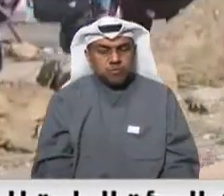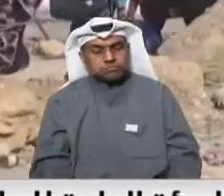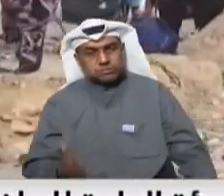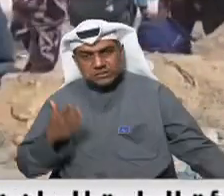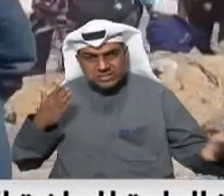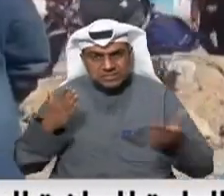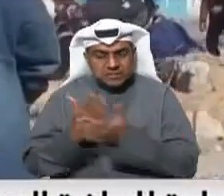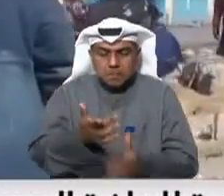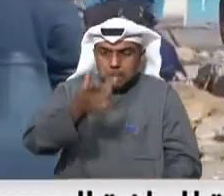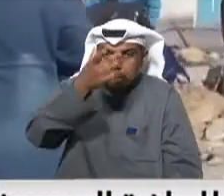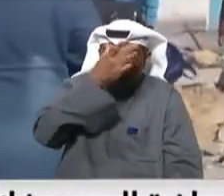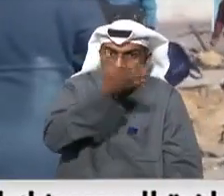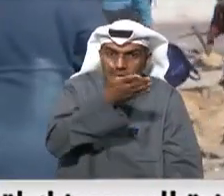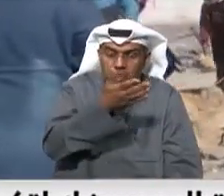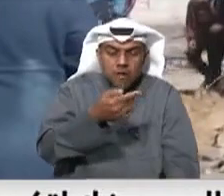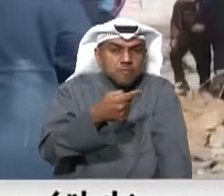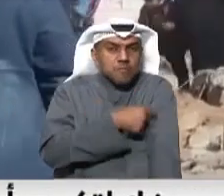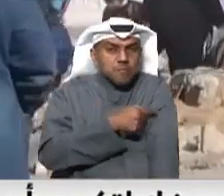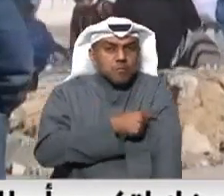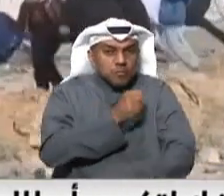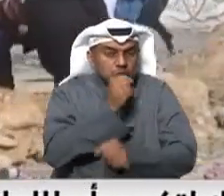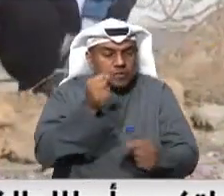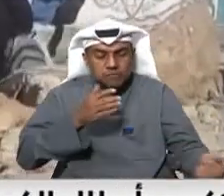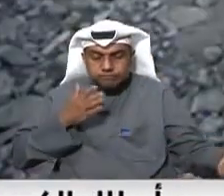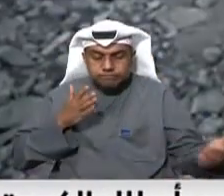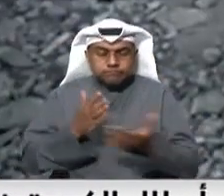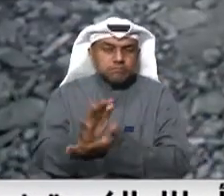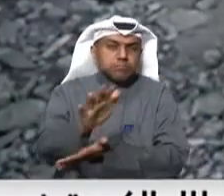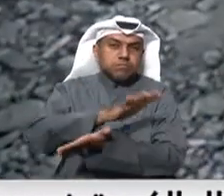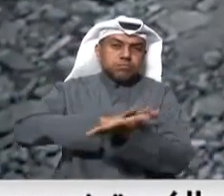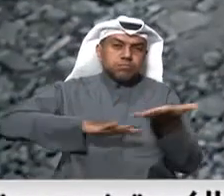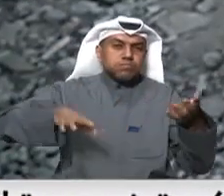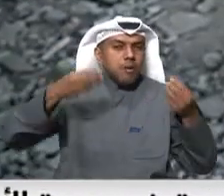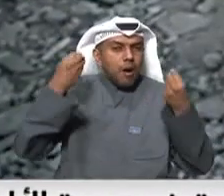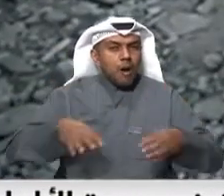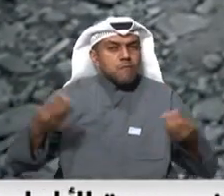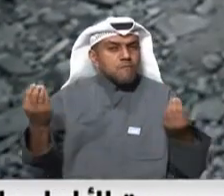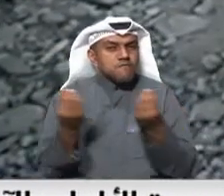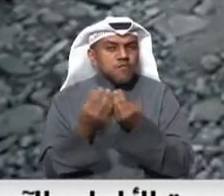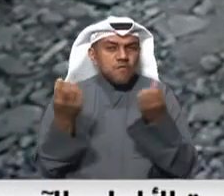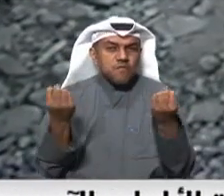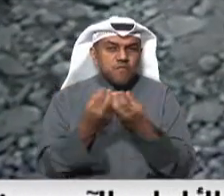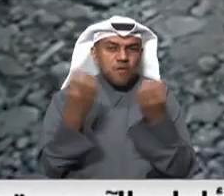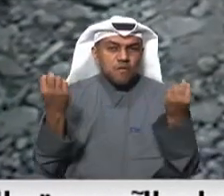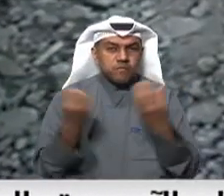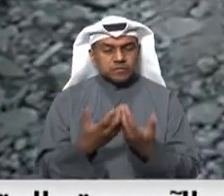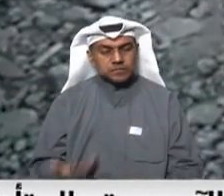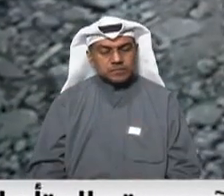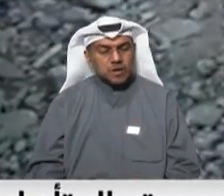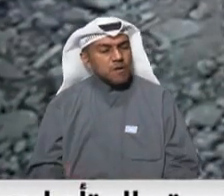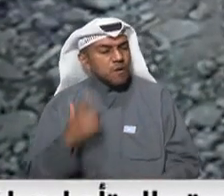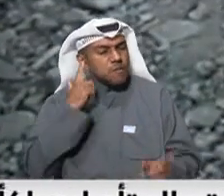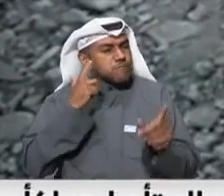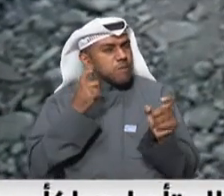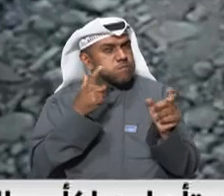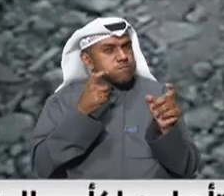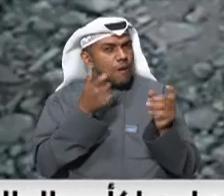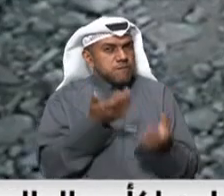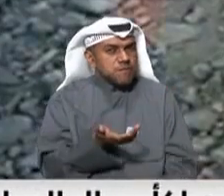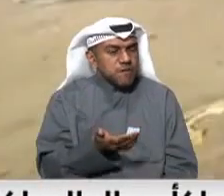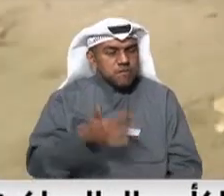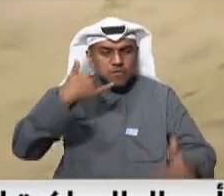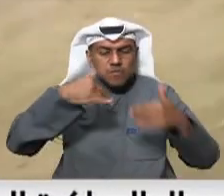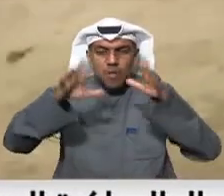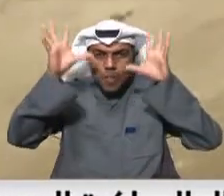أرعب المرضى والنازحين، وسادت الفوضى في المكان، ولا صوت يعلو على أصوات الرصاص في ممرات المستشفى